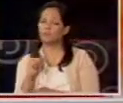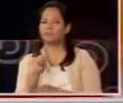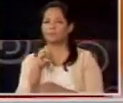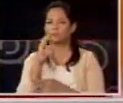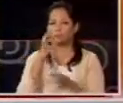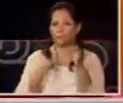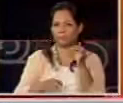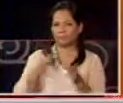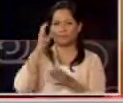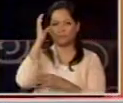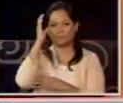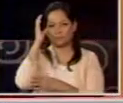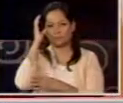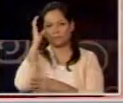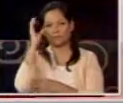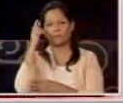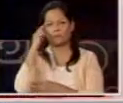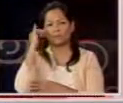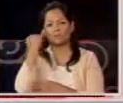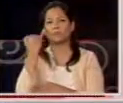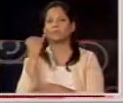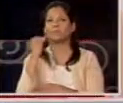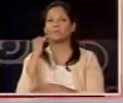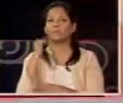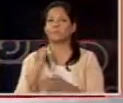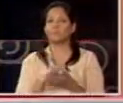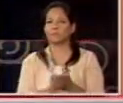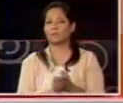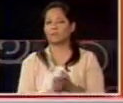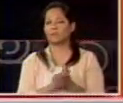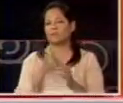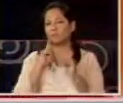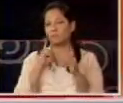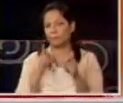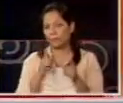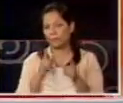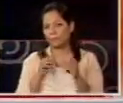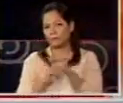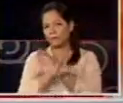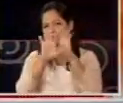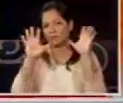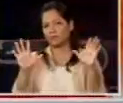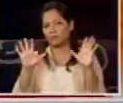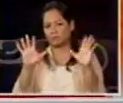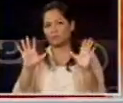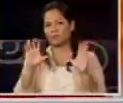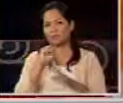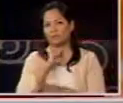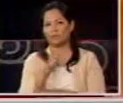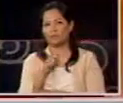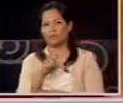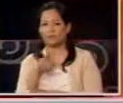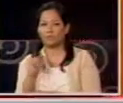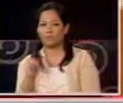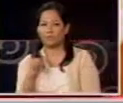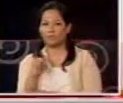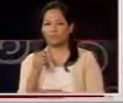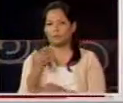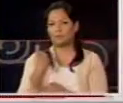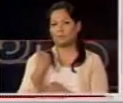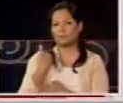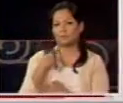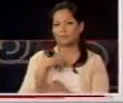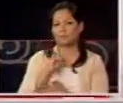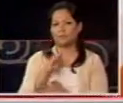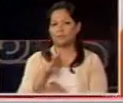dito at kaya naman pumasok tong BGEI dahil nga sinasabi natin, maliwanag kasi sa kanyang sal-in na merong nakalagay sa liability